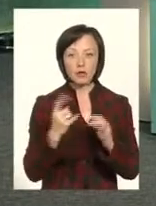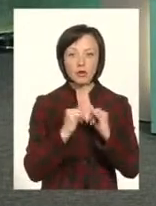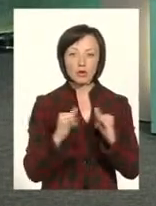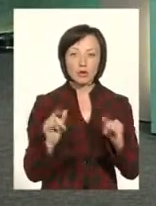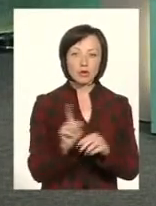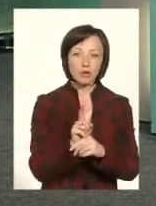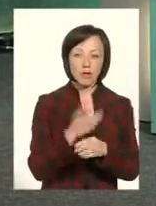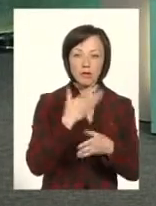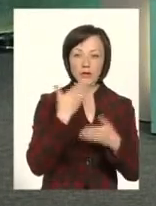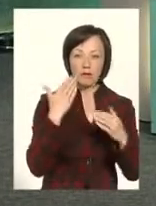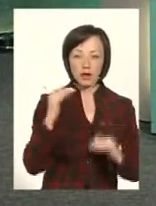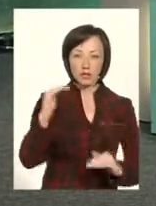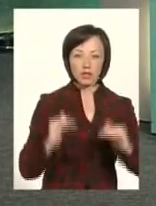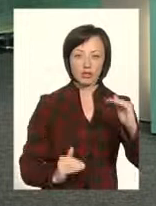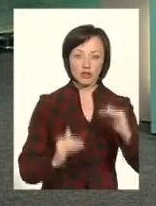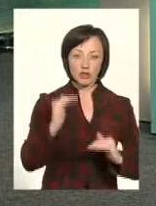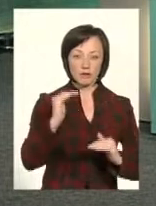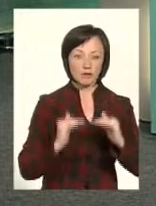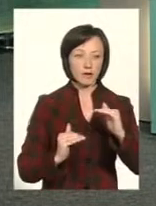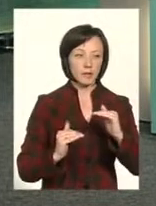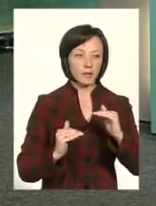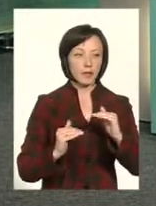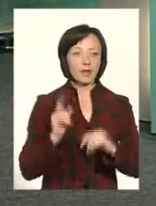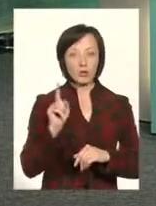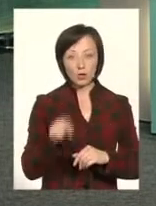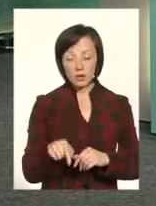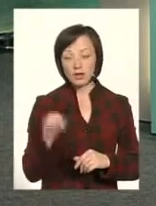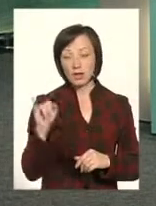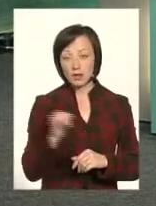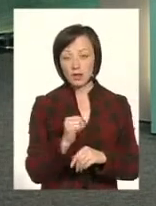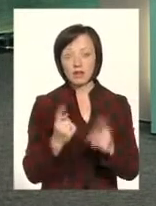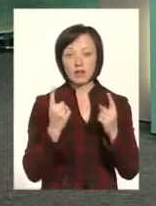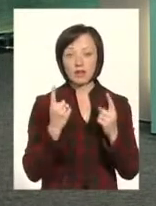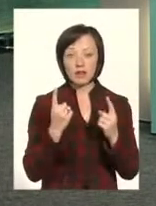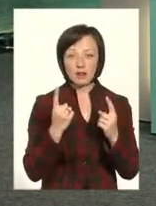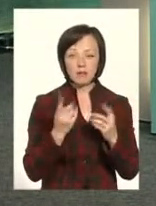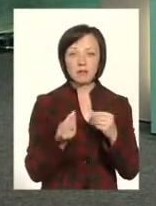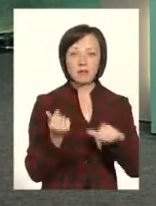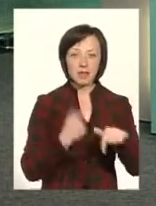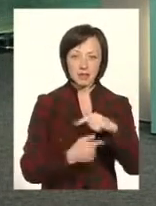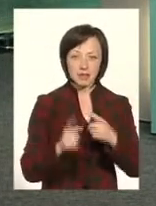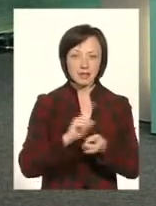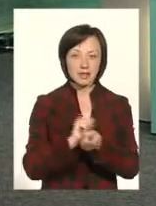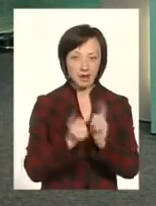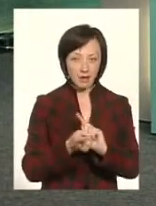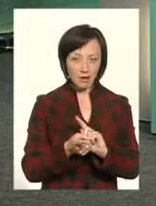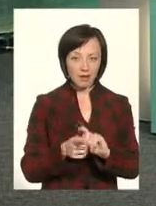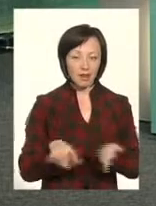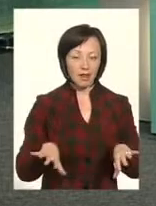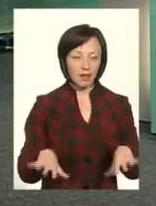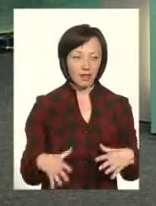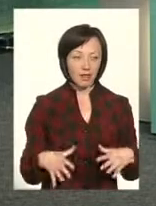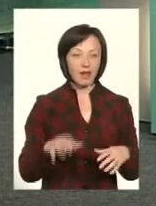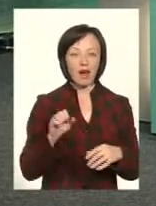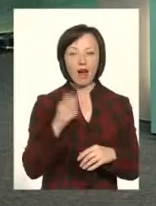розвивається нормально, нема скачків вверх-вниз, так? Тоді, якби, і великого прориву зробити важко. Так. А